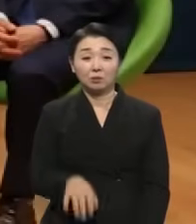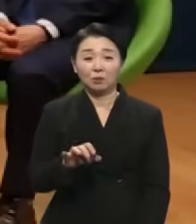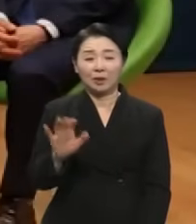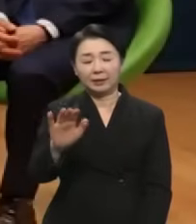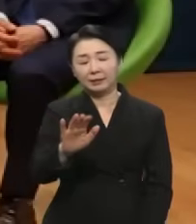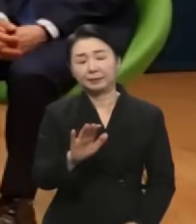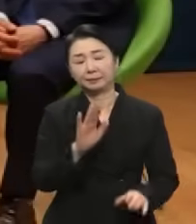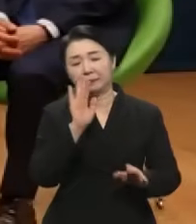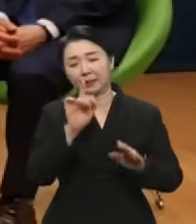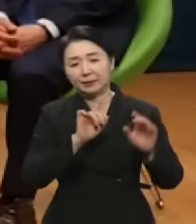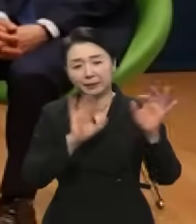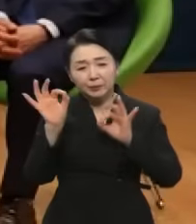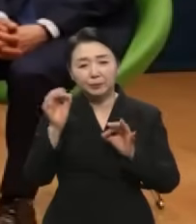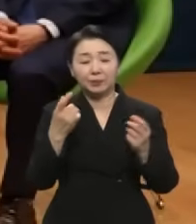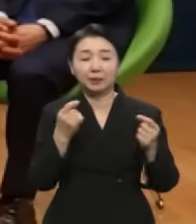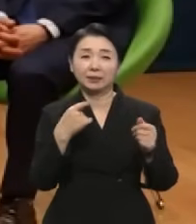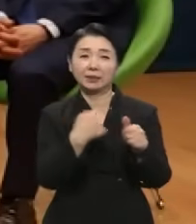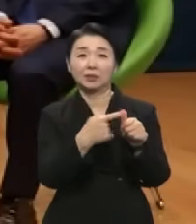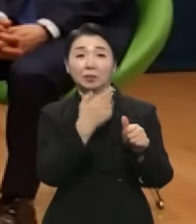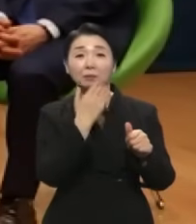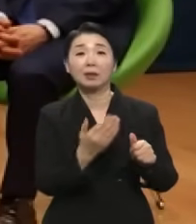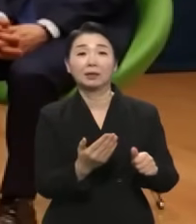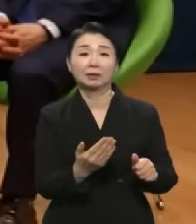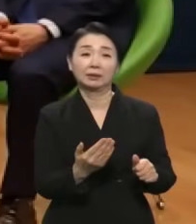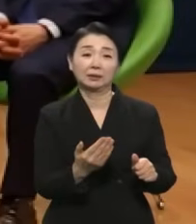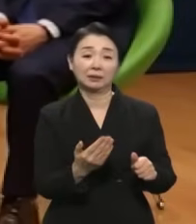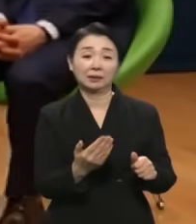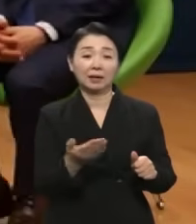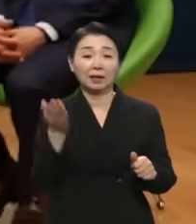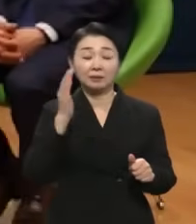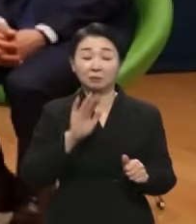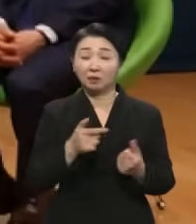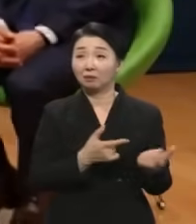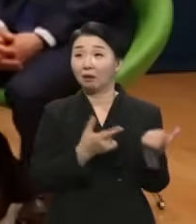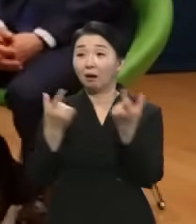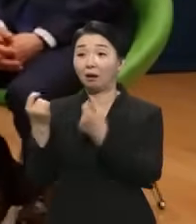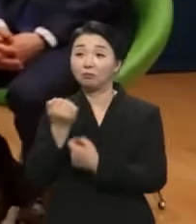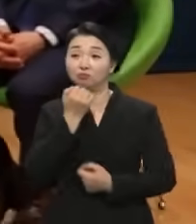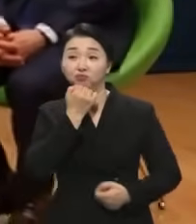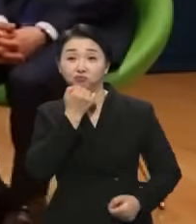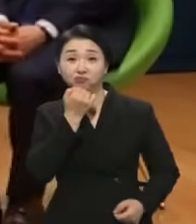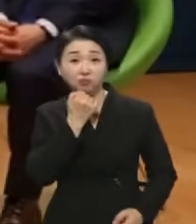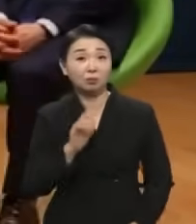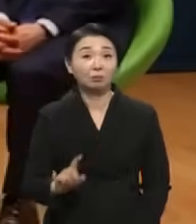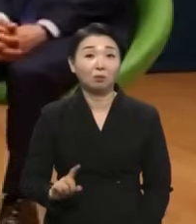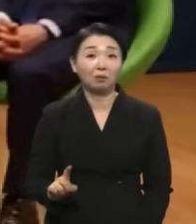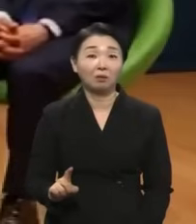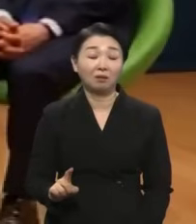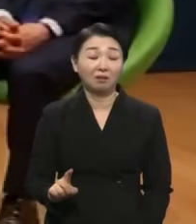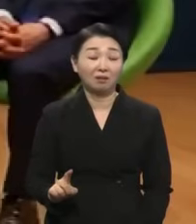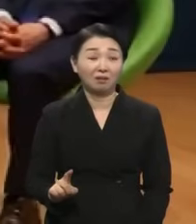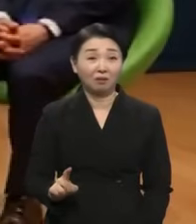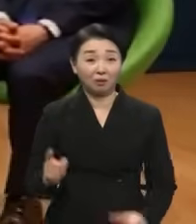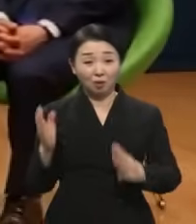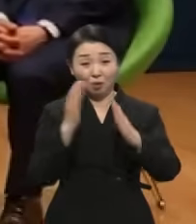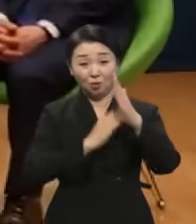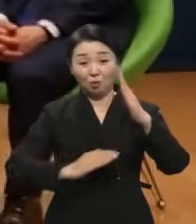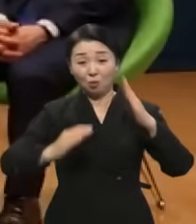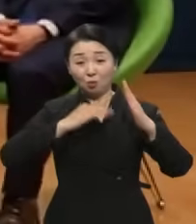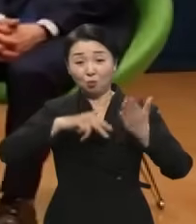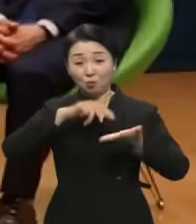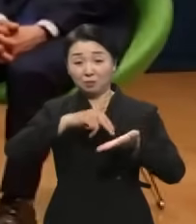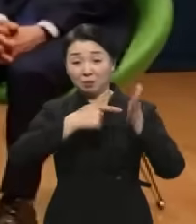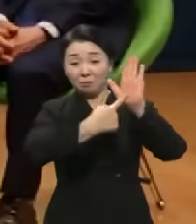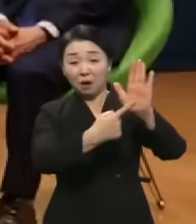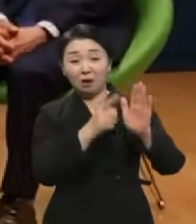발언은 좀 실수 아닙니까네 할 수도 있었을 텐데 웃는 다같이 웃는 분위기였다 말이죠 그렇죠 저런 발언을 공개적으로 공공연하게